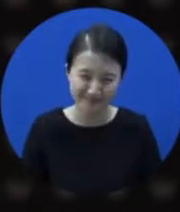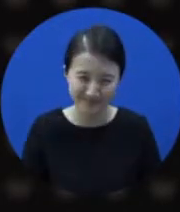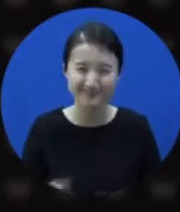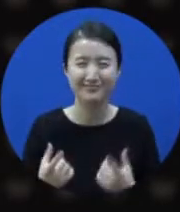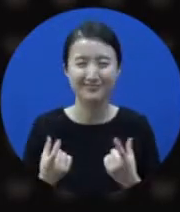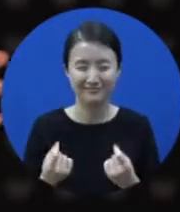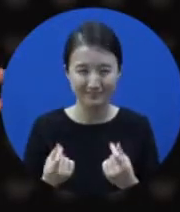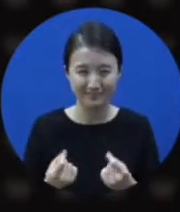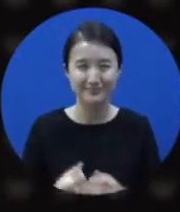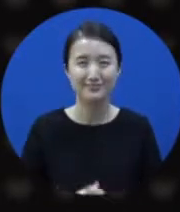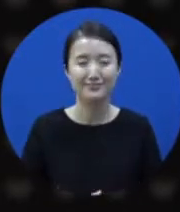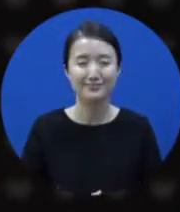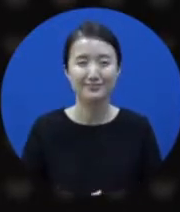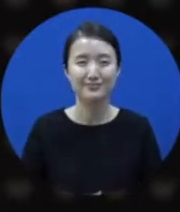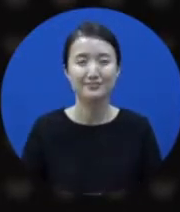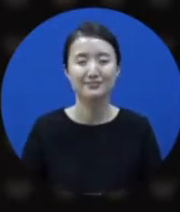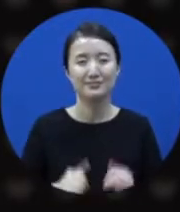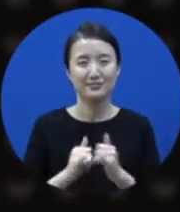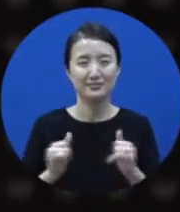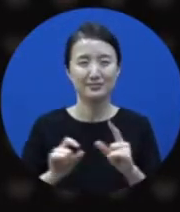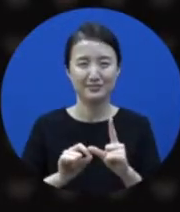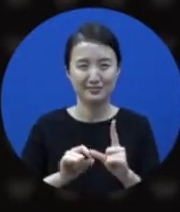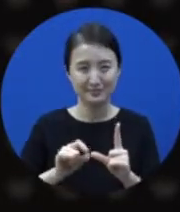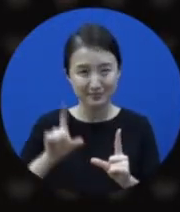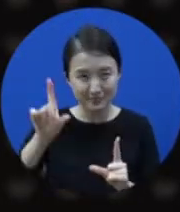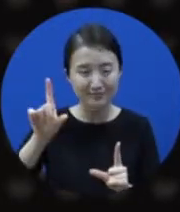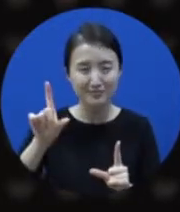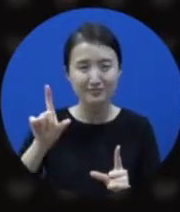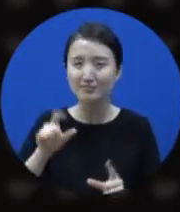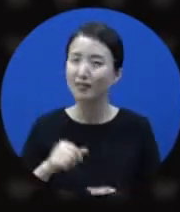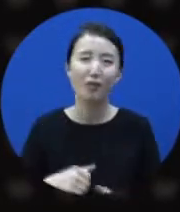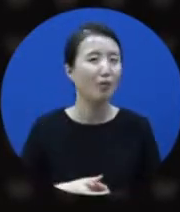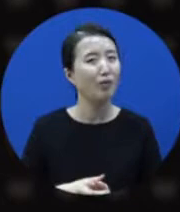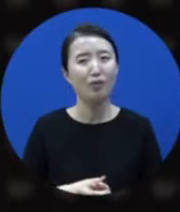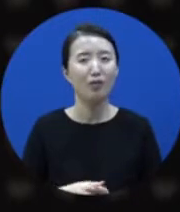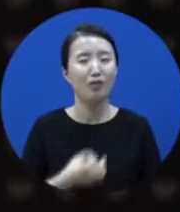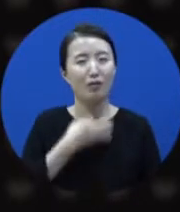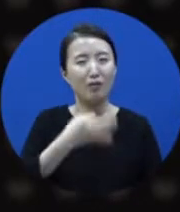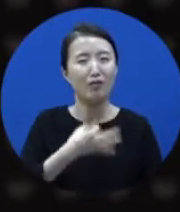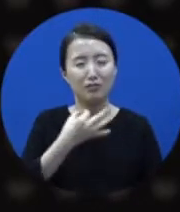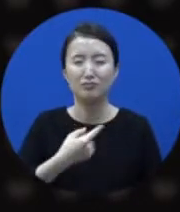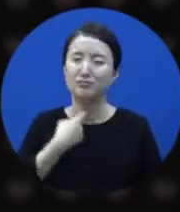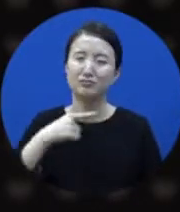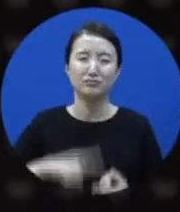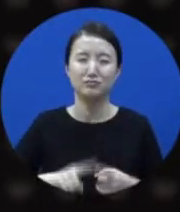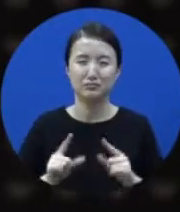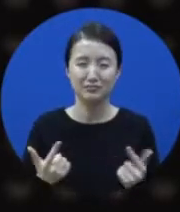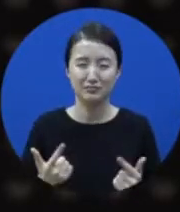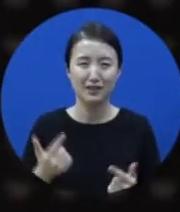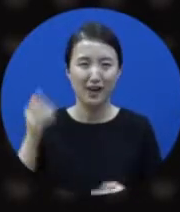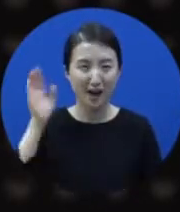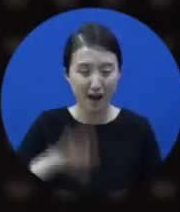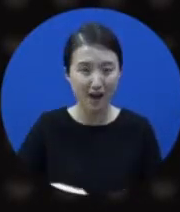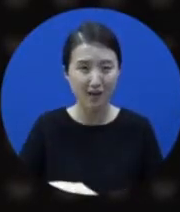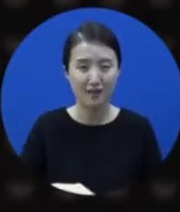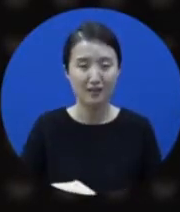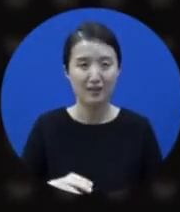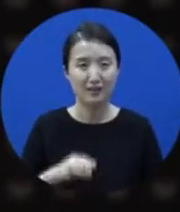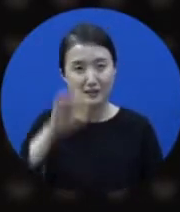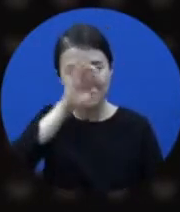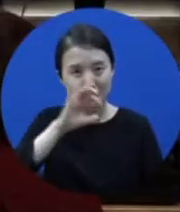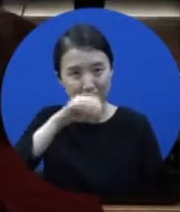하면 열의 아홉은 공부를 해본 생각조차 해보지 않았다라는 분이